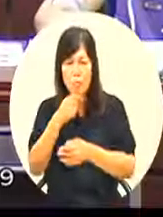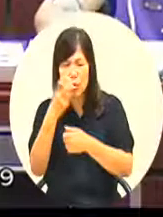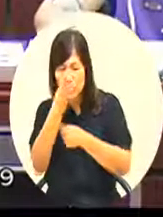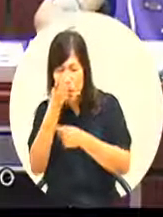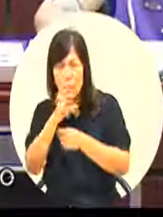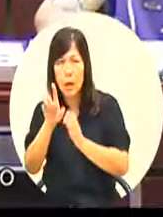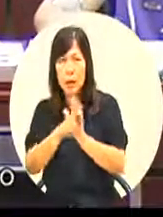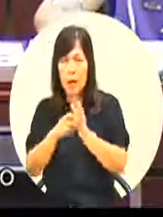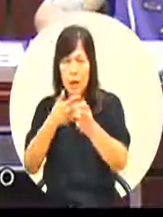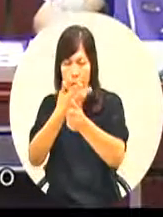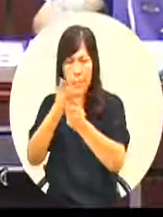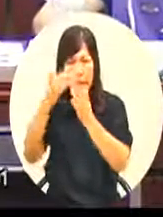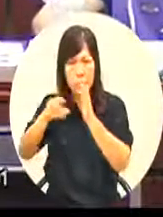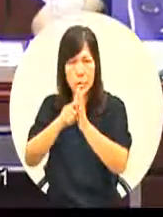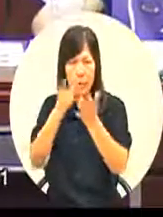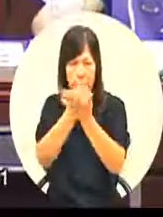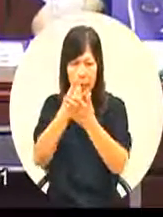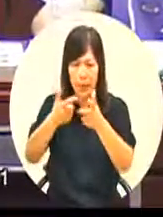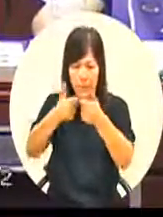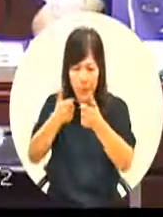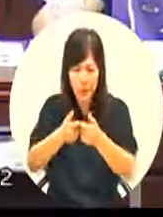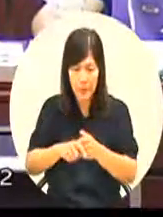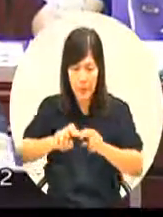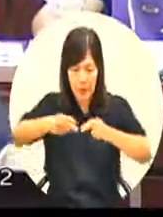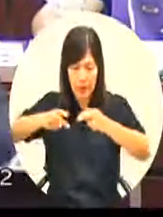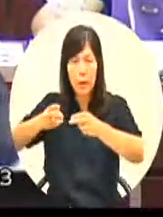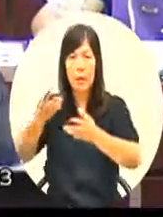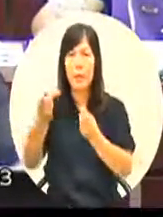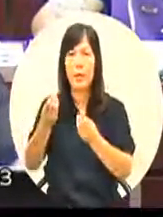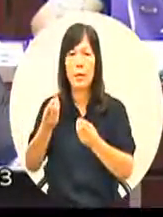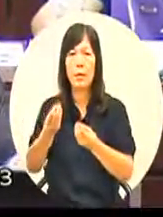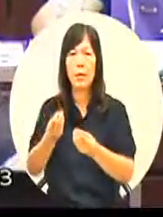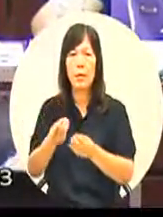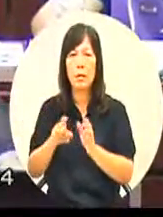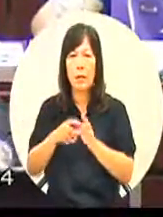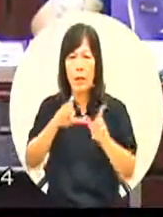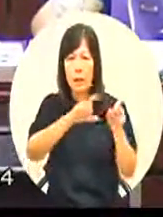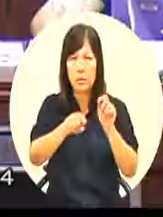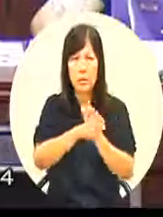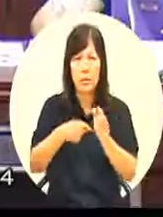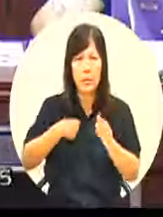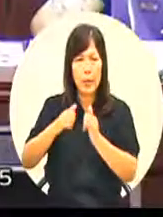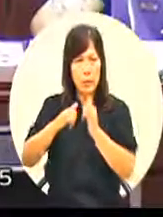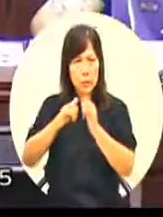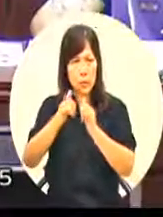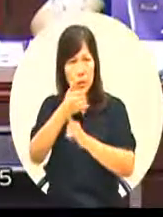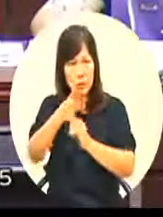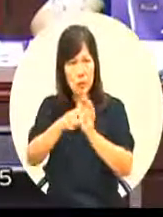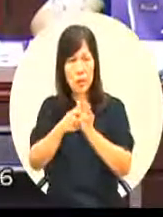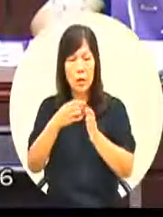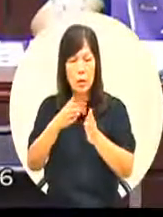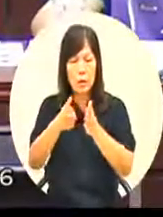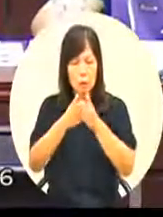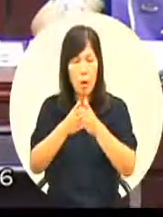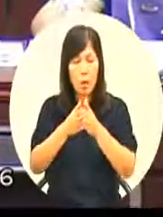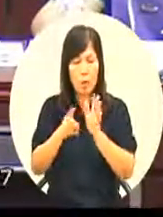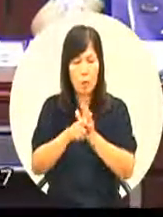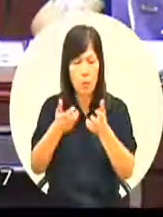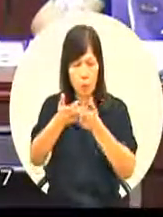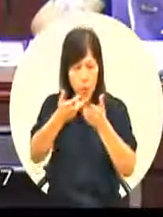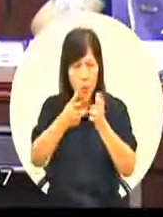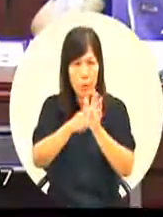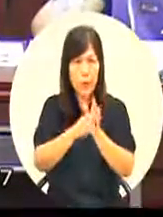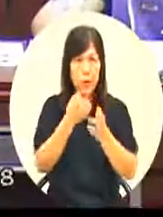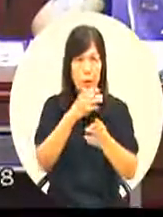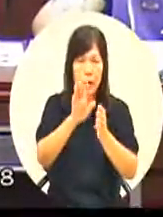的所有的这个教室配置的再调整，那要根据我们的那个社员的需求。我们有分区出来，哪些区域是